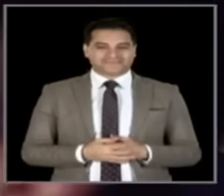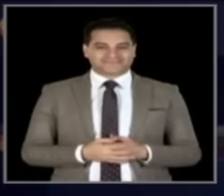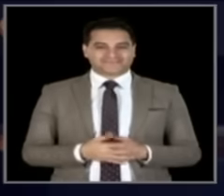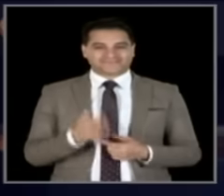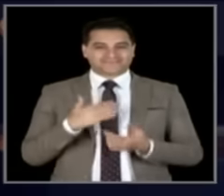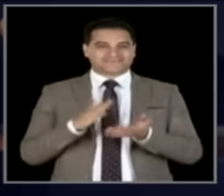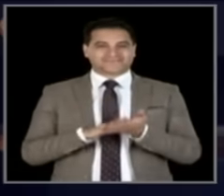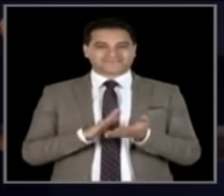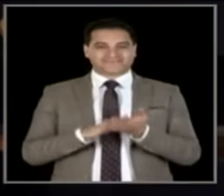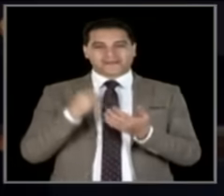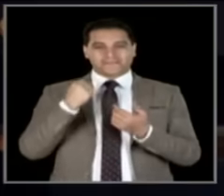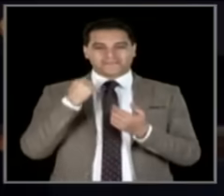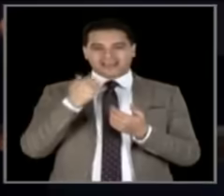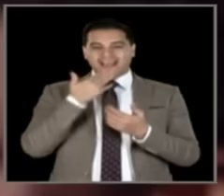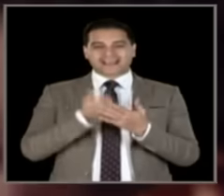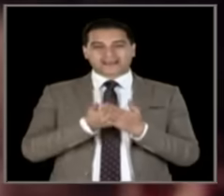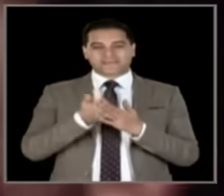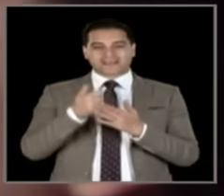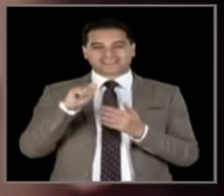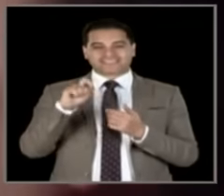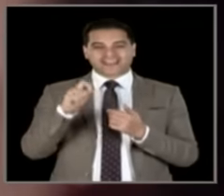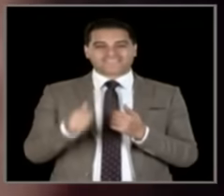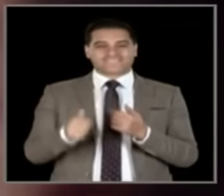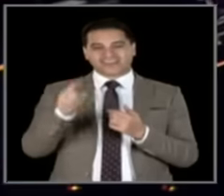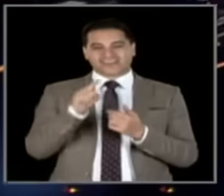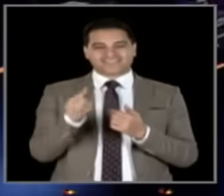كلنا البطلة الجميلة صفاء.